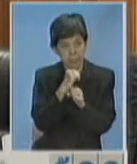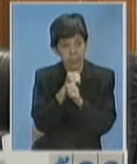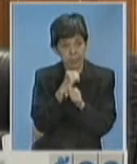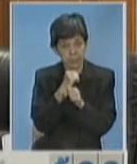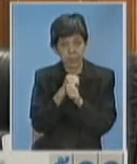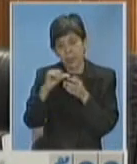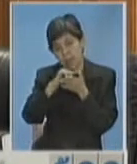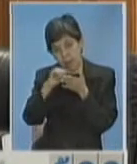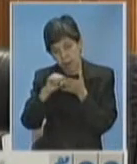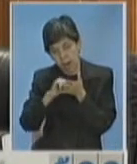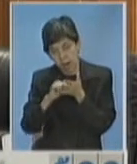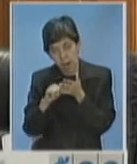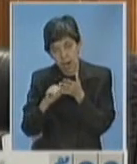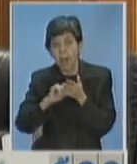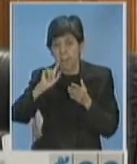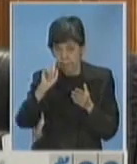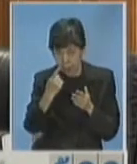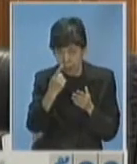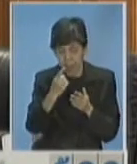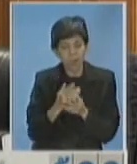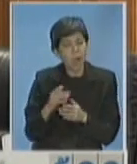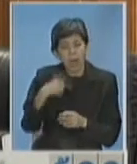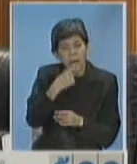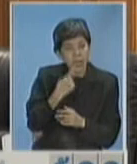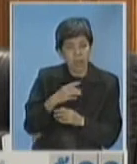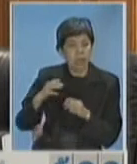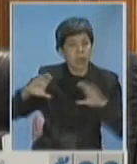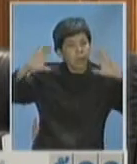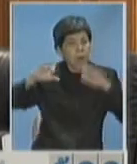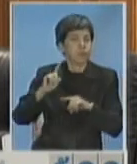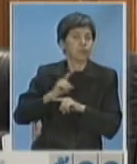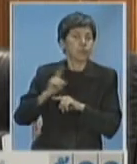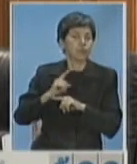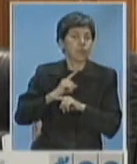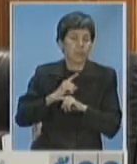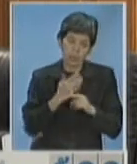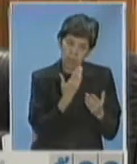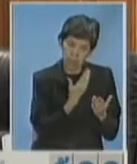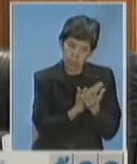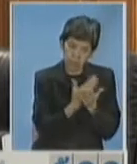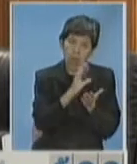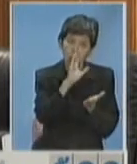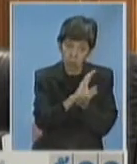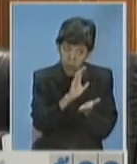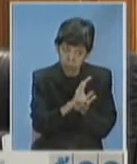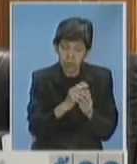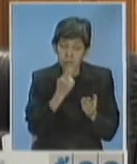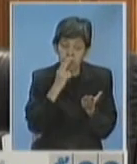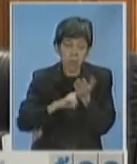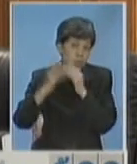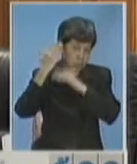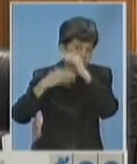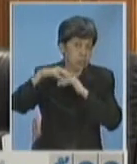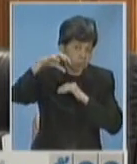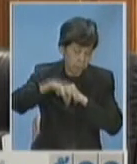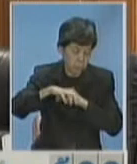การแปรยติเพิ่มเข้าอันนั้นเป็นหน้าที่ของฝ่ายบริหารแต่ว่าหน่วยงานกองทุนส่งเสริมงานจดหมายเหตุเนี่ยก็เรีย